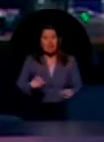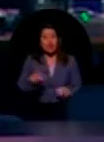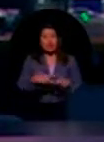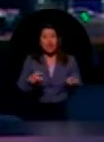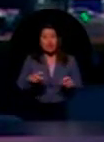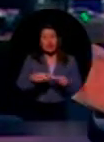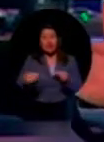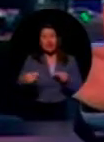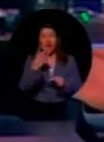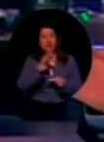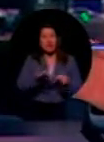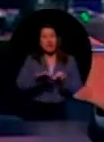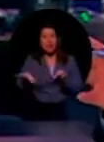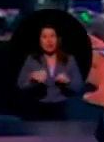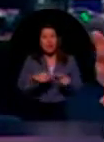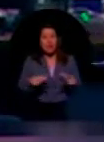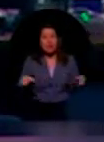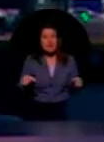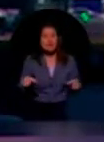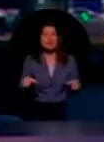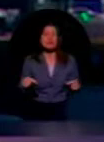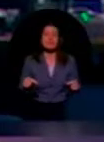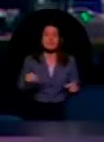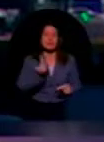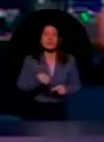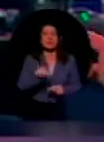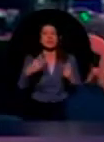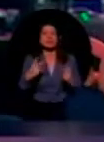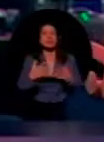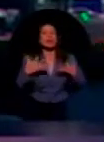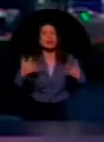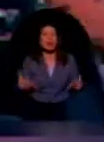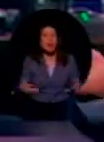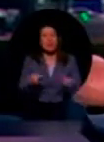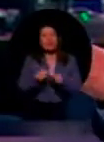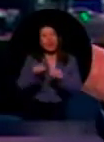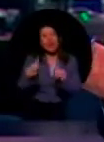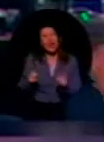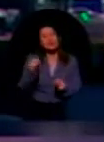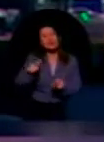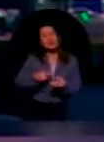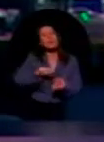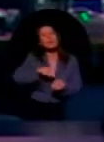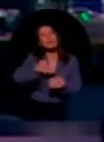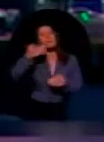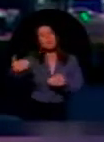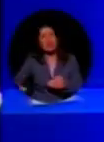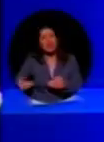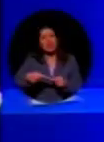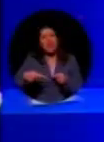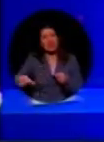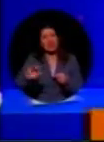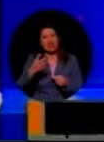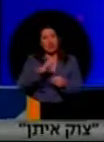בזה, יש לזה משמעות גדולה מאוד לגבי האחרים שנמצאים מחוץ לטווח הזה. חבר הכנסת אראל